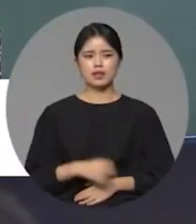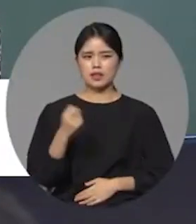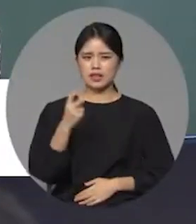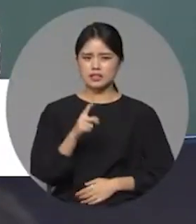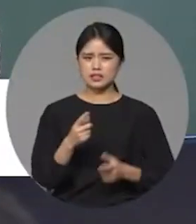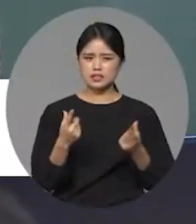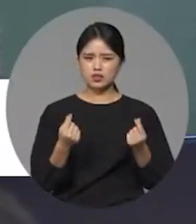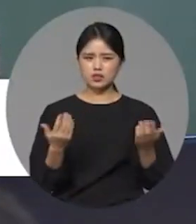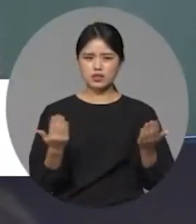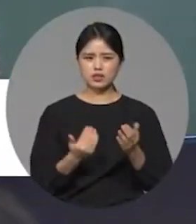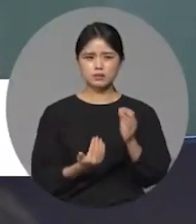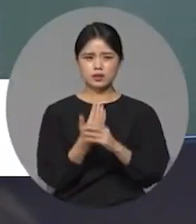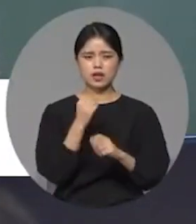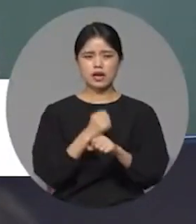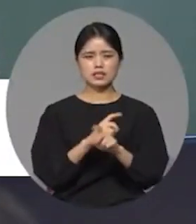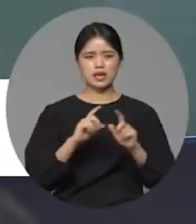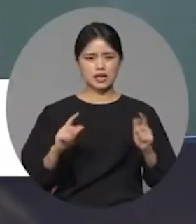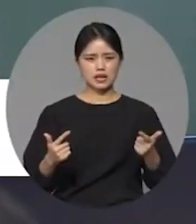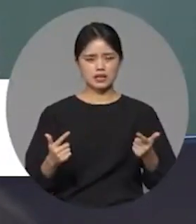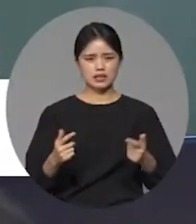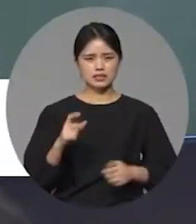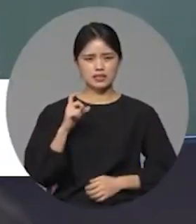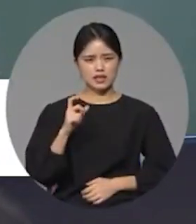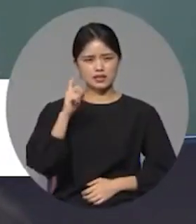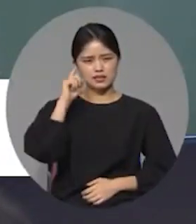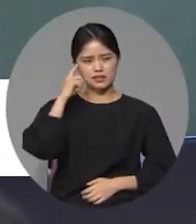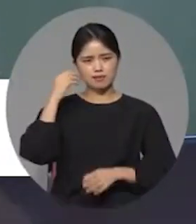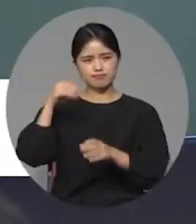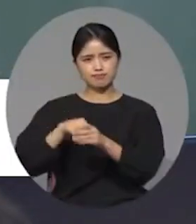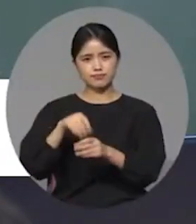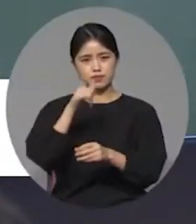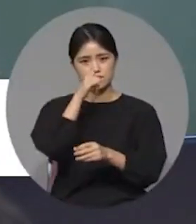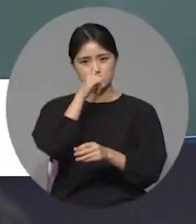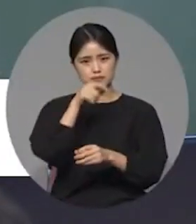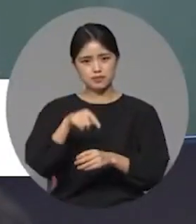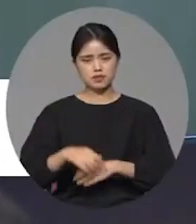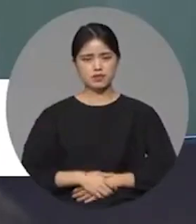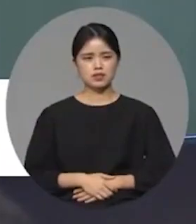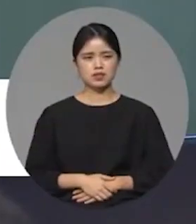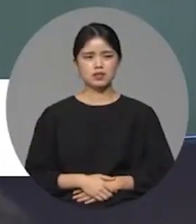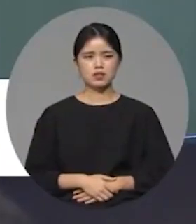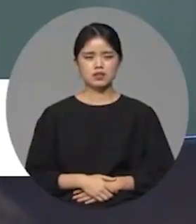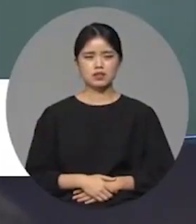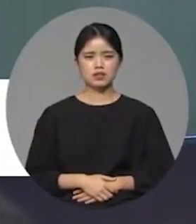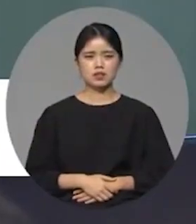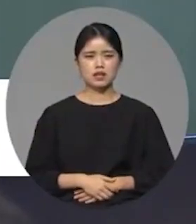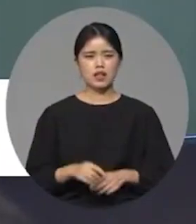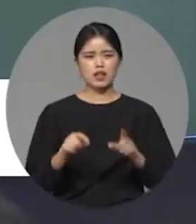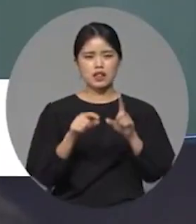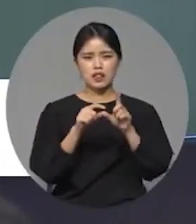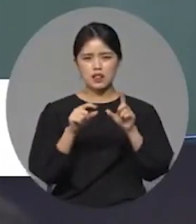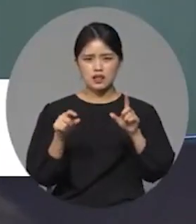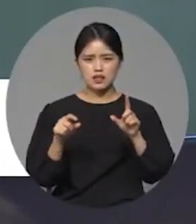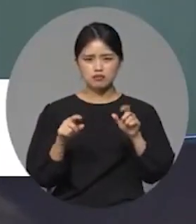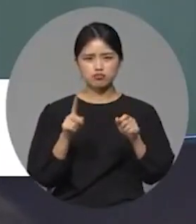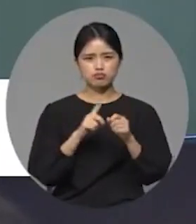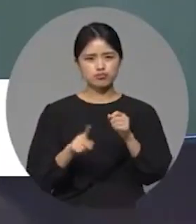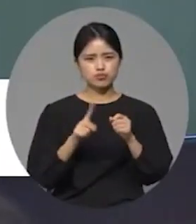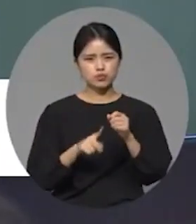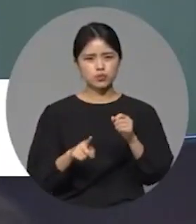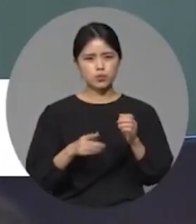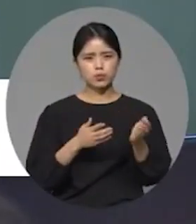하지 않겠다는 그런 의지가 담겨져 있어요. 비록 일본